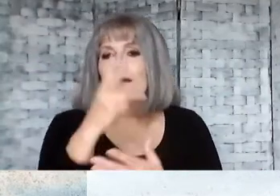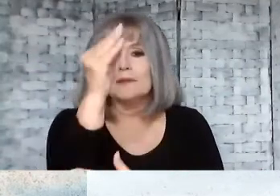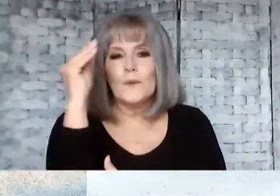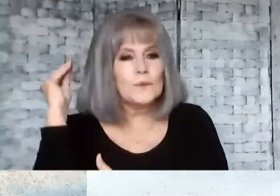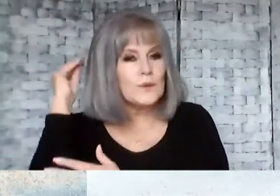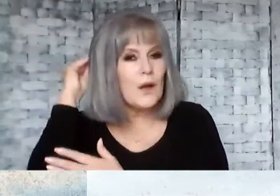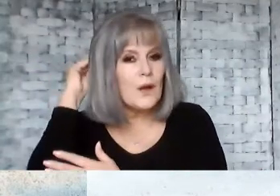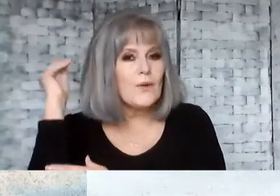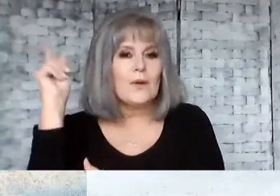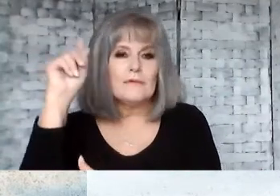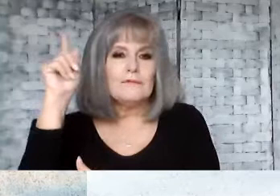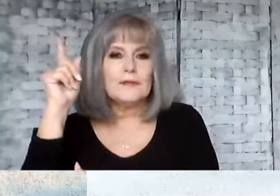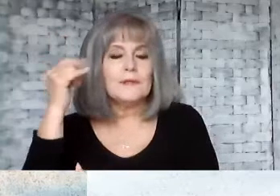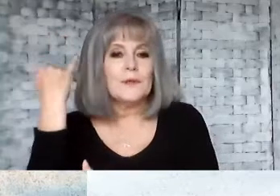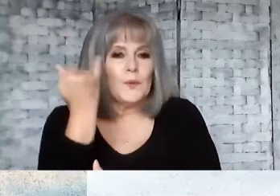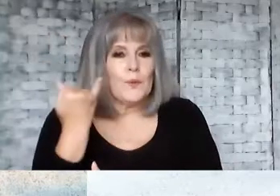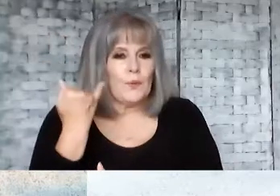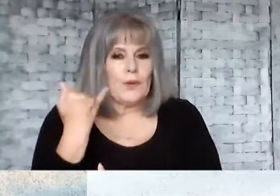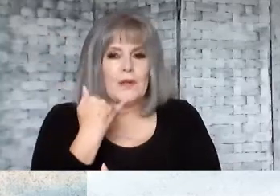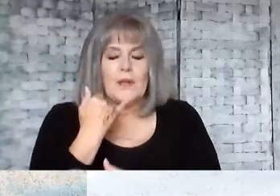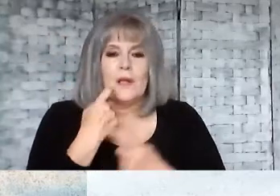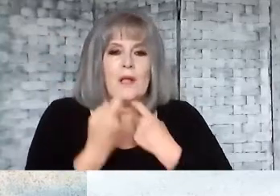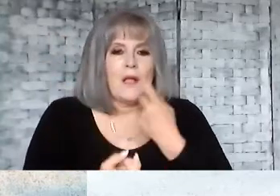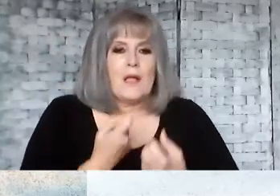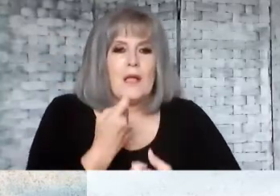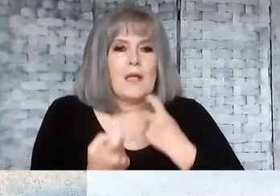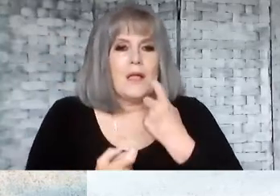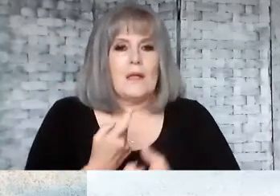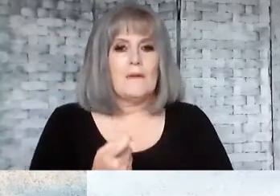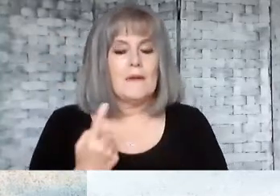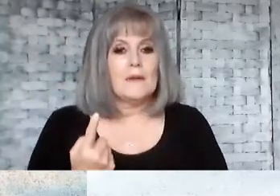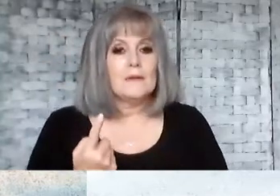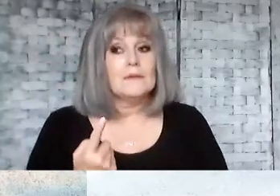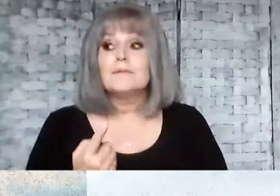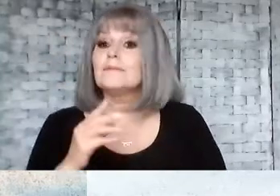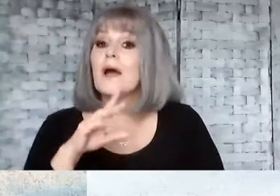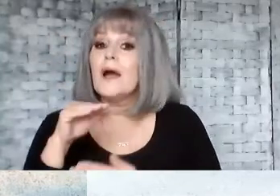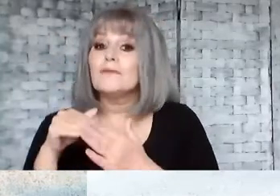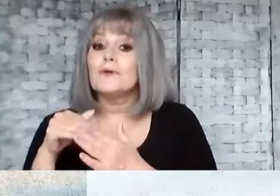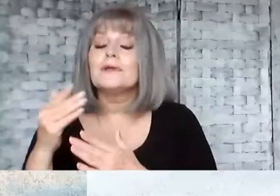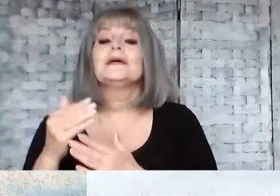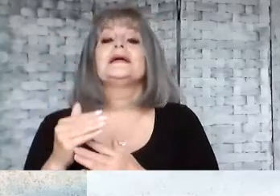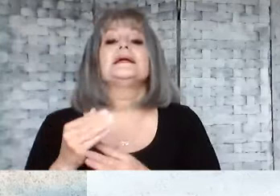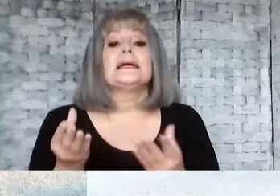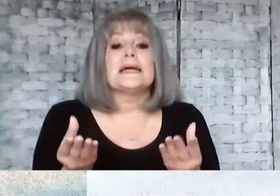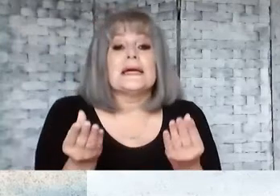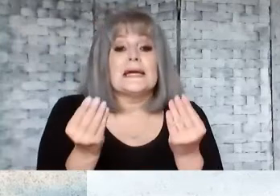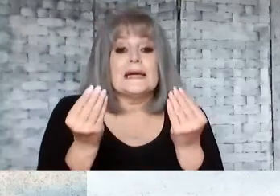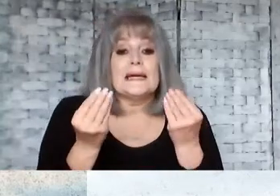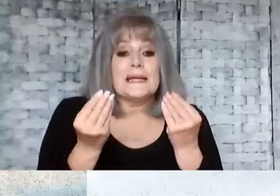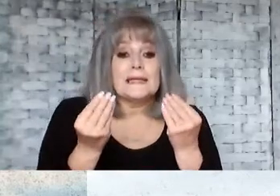kla, omdat die disippels nou so baie geword het, het een sekere groep Jode begin kla, die Grieks sprekende Jode,